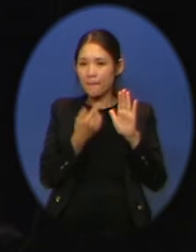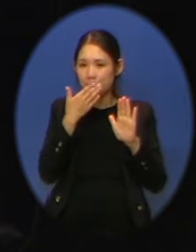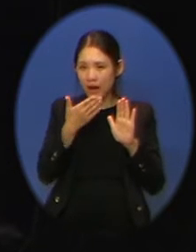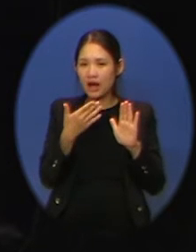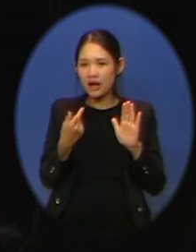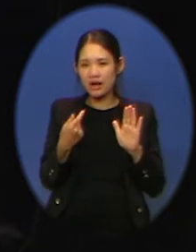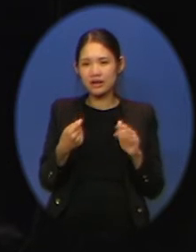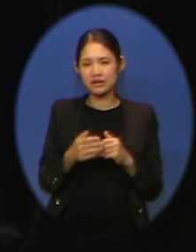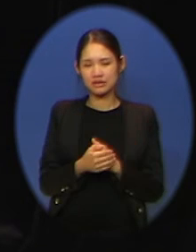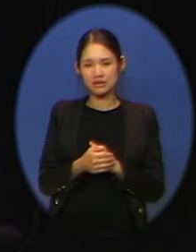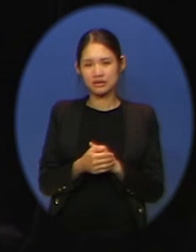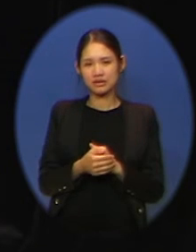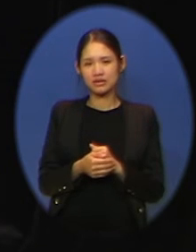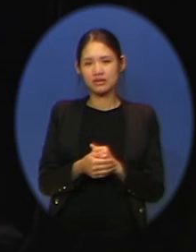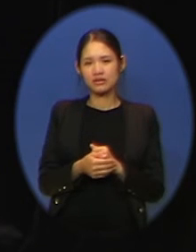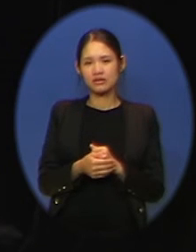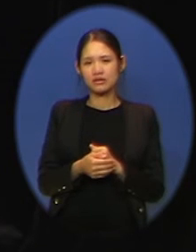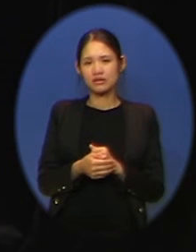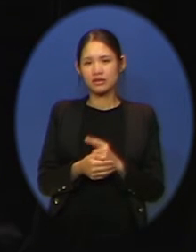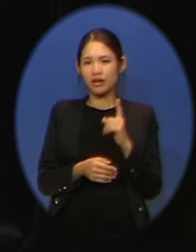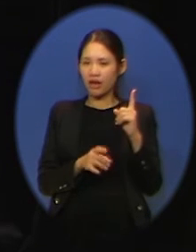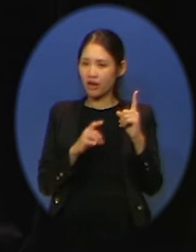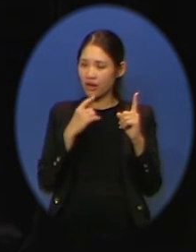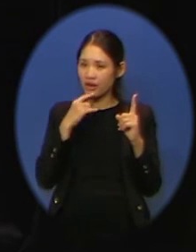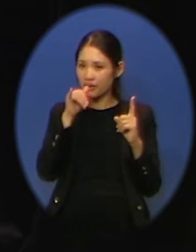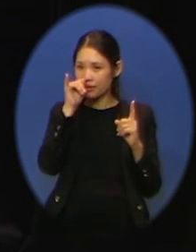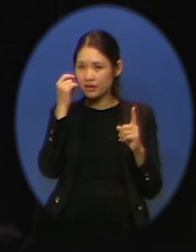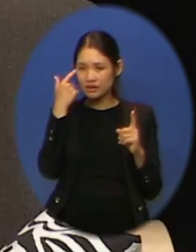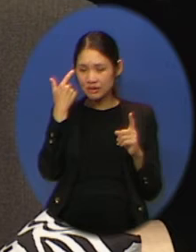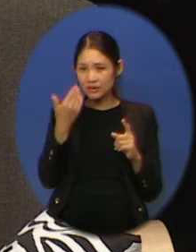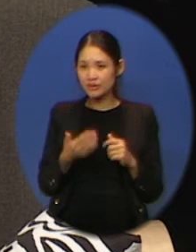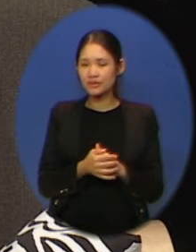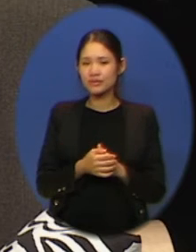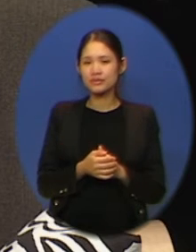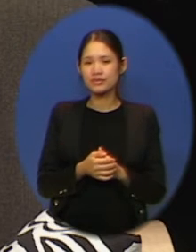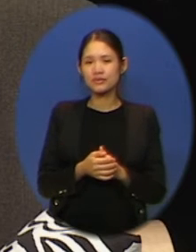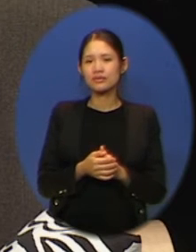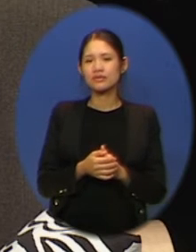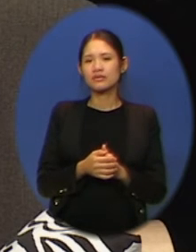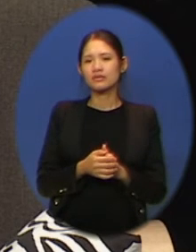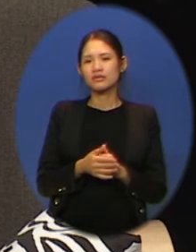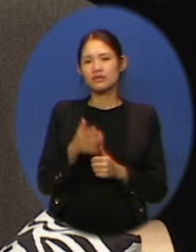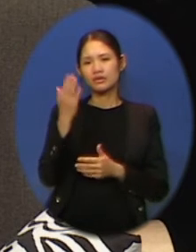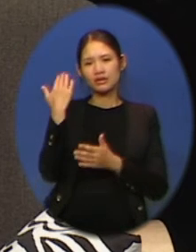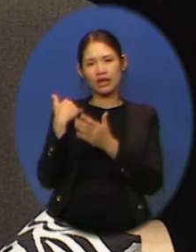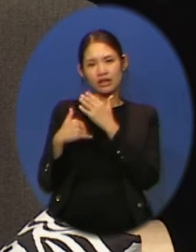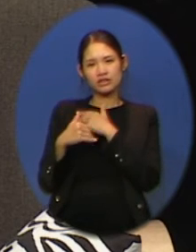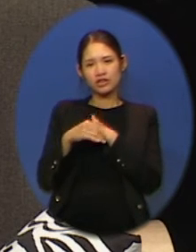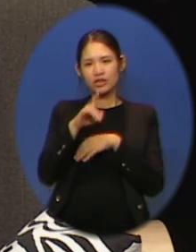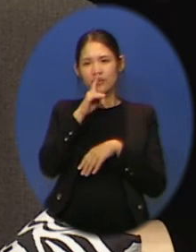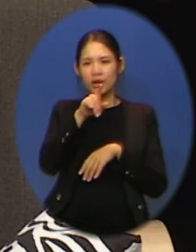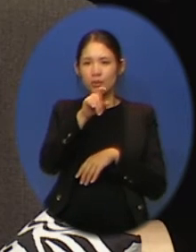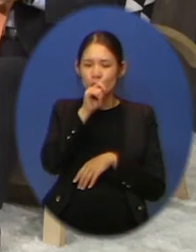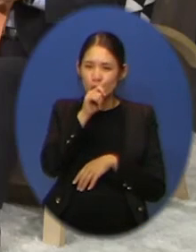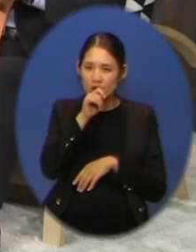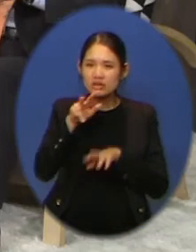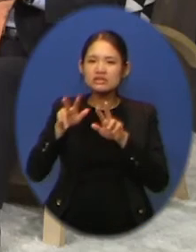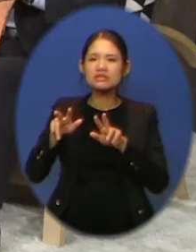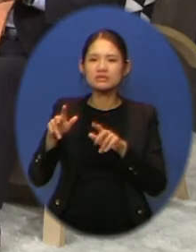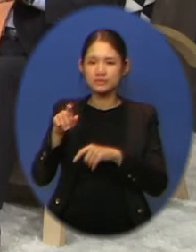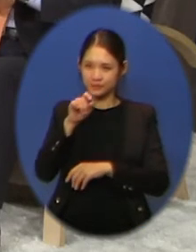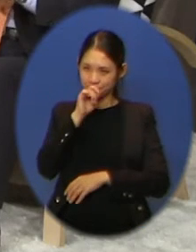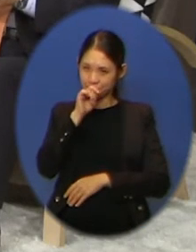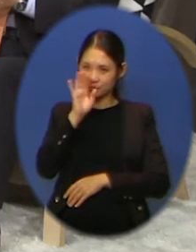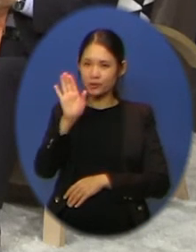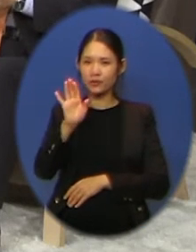이야기지만 그런 이야기 한 가지 없죠. 그때 말할 수 없었던 거는 지금도 말할 수 없는 겁니다. 예. 그럼